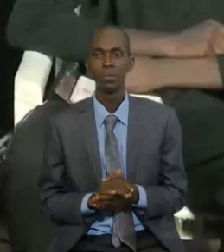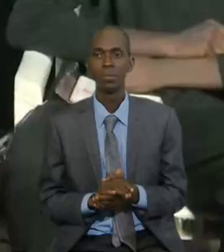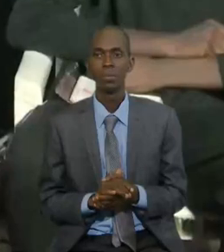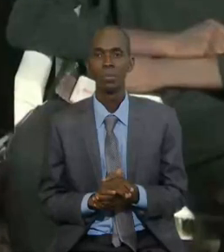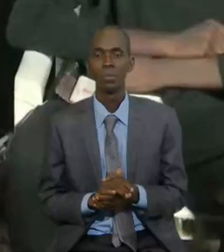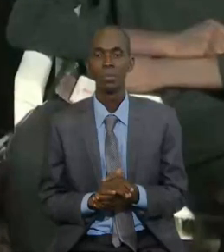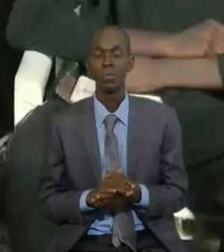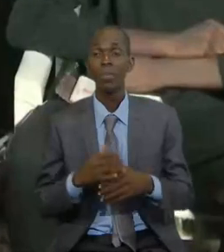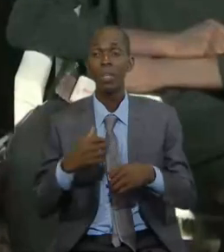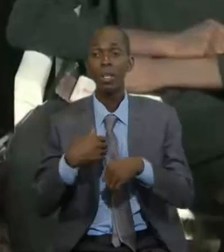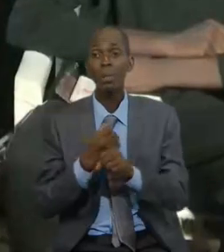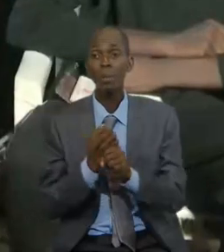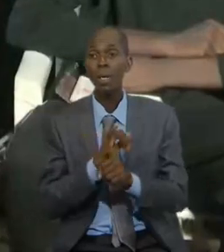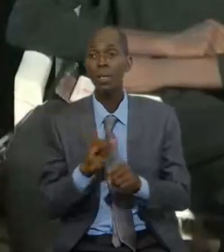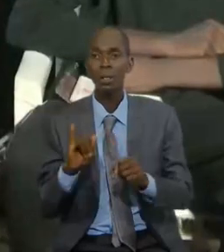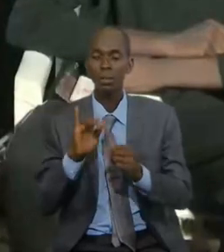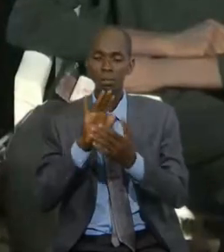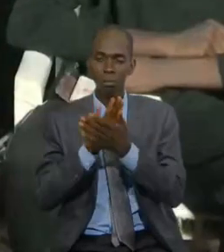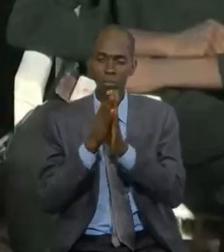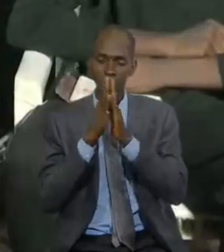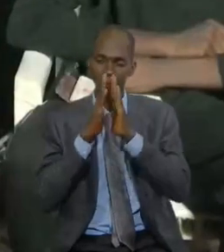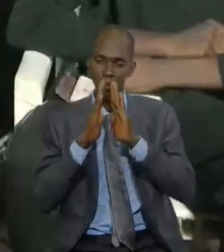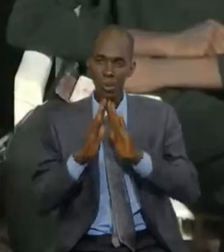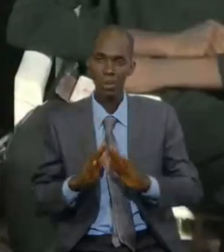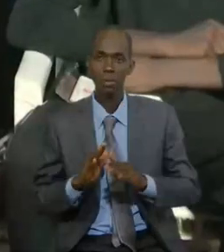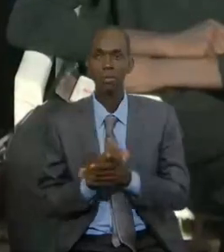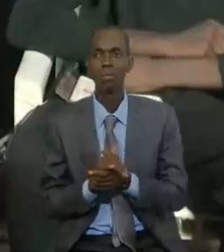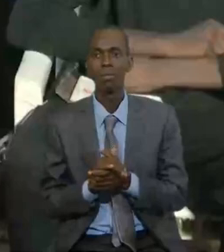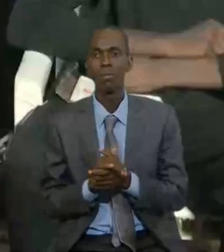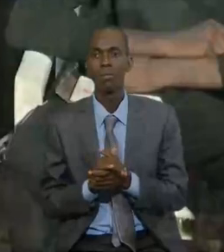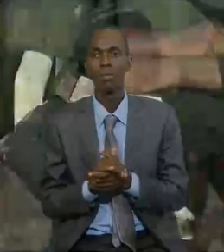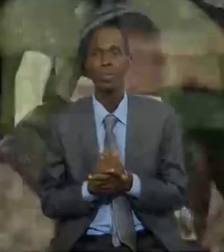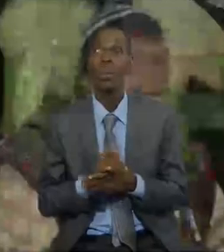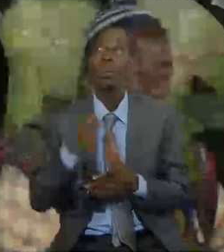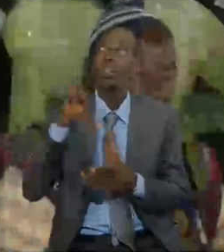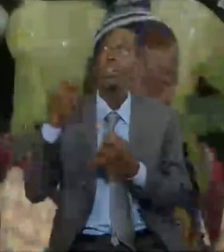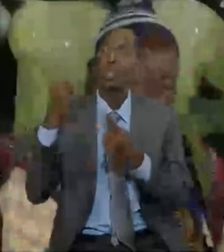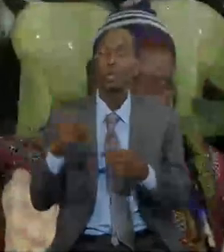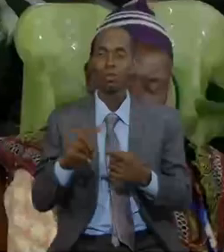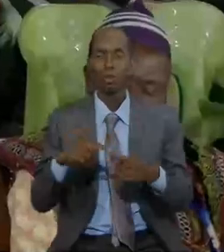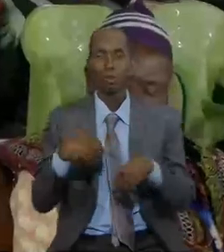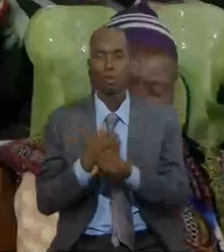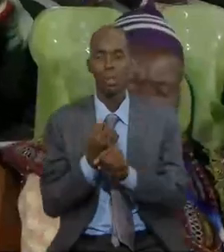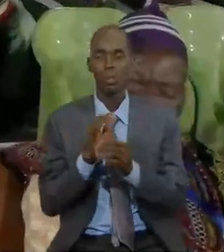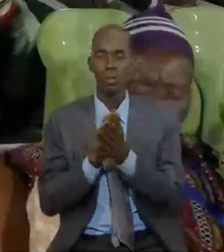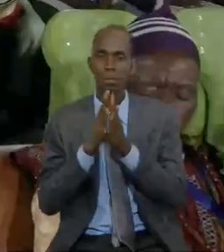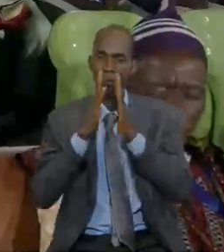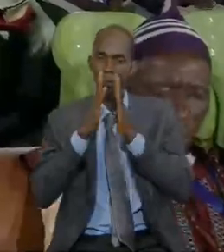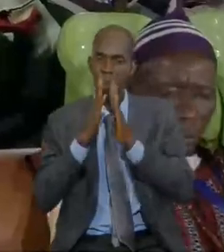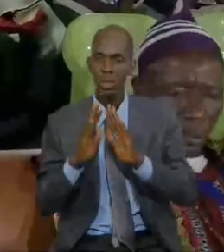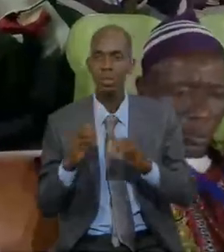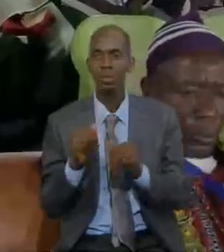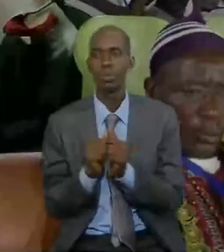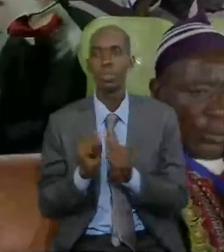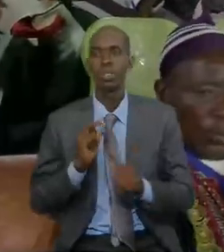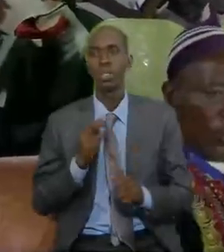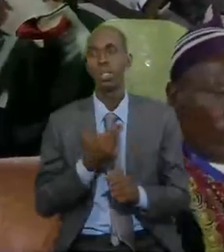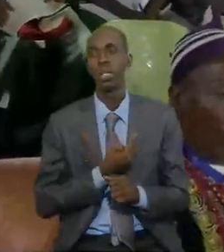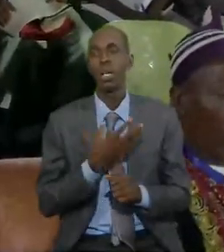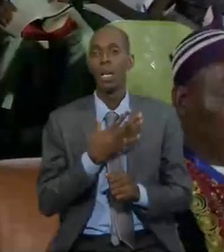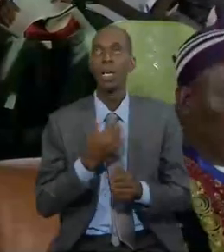avec les deux un seul homme nouveau en établissant la paix il est venu faire la paix avec nous